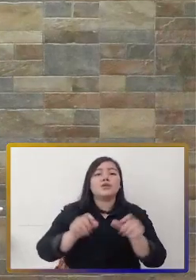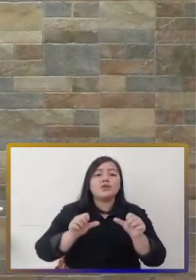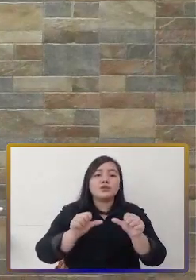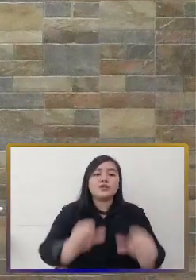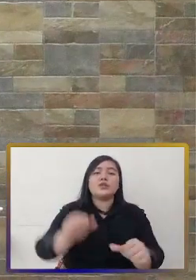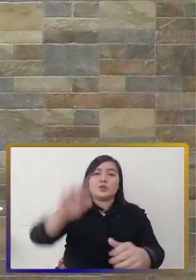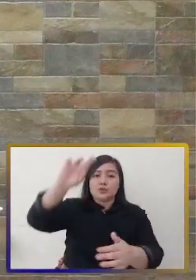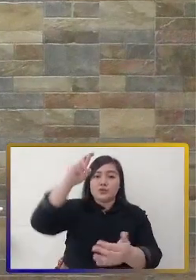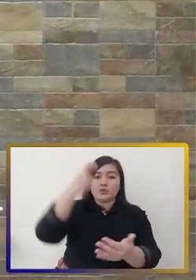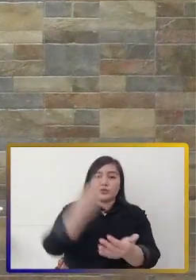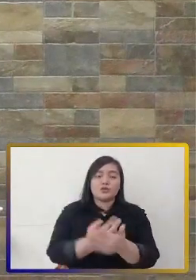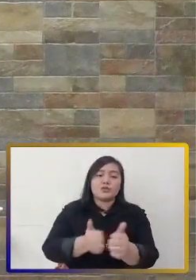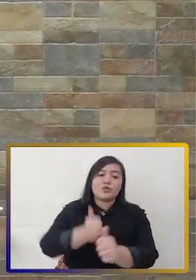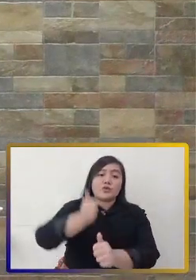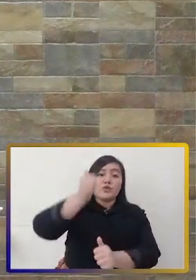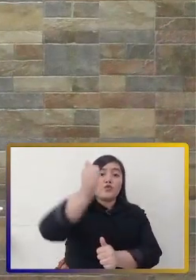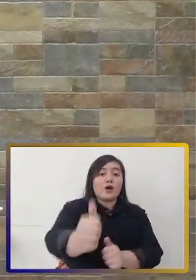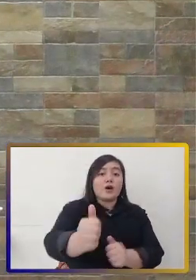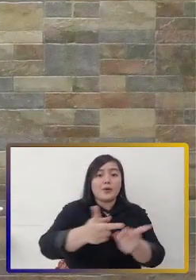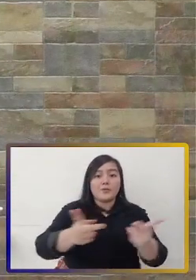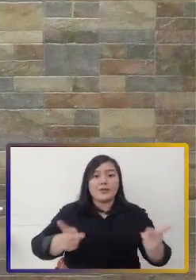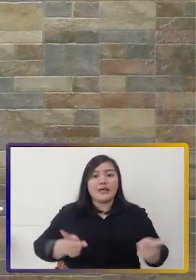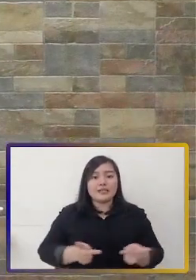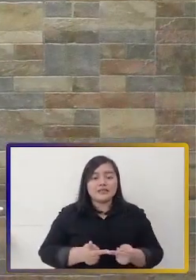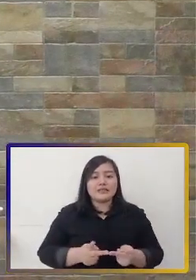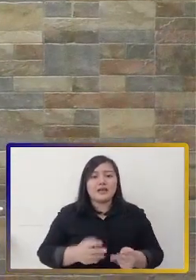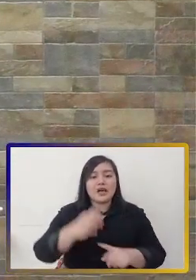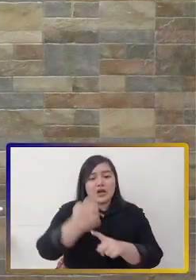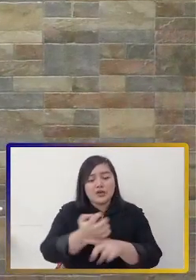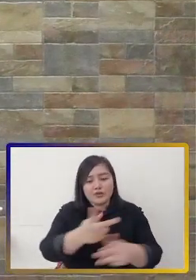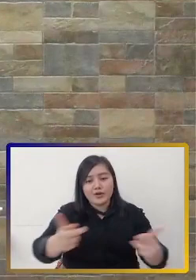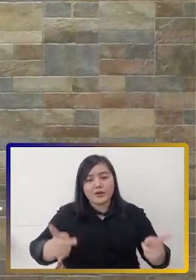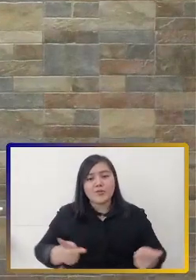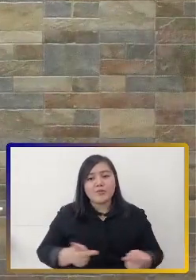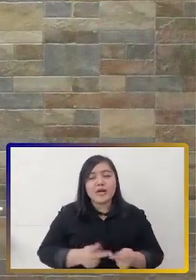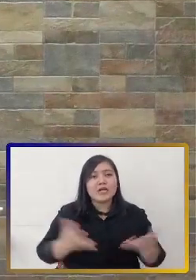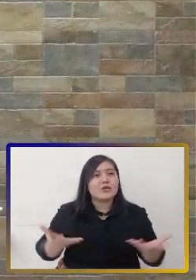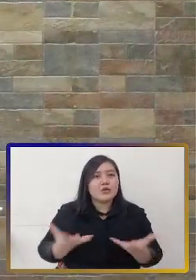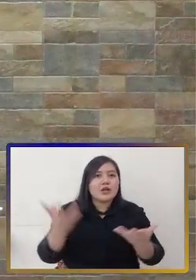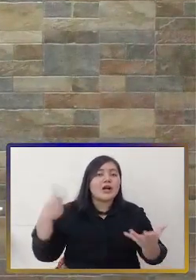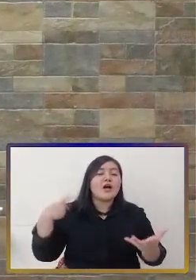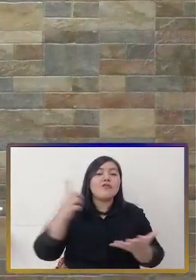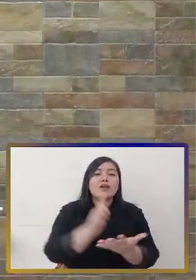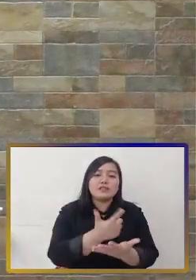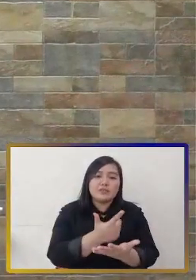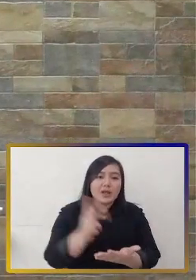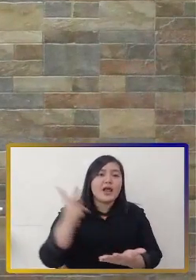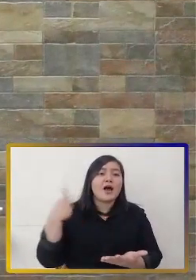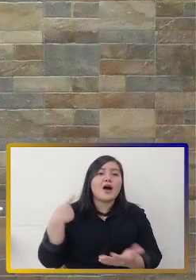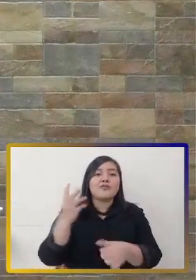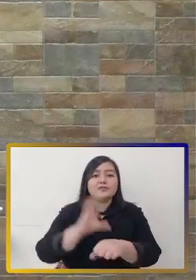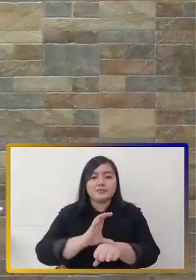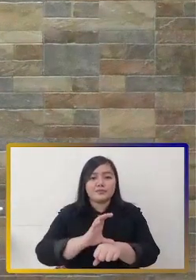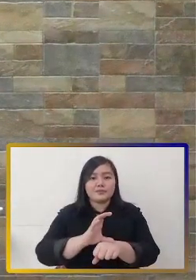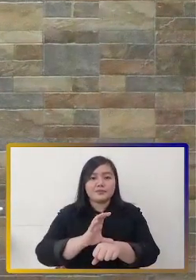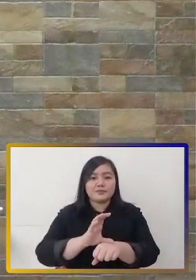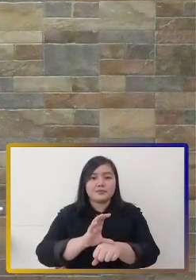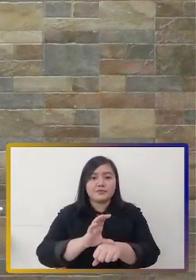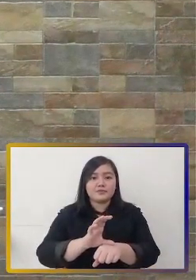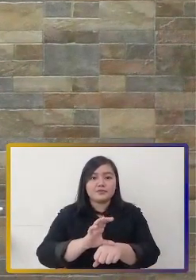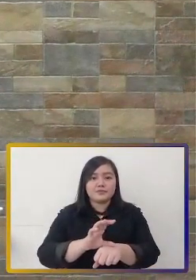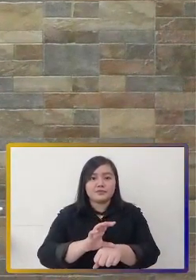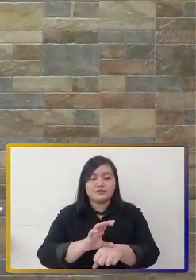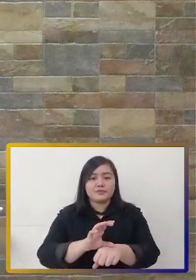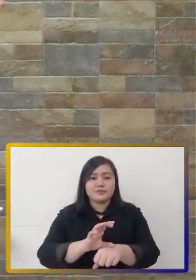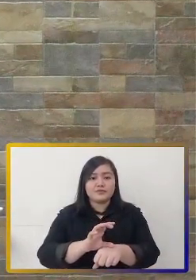naaabot ng gospel, saan man pumunta ang gospel, nandoon yung church. Natindi ng plano ng Diyos, mga kapatid,